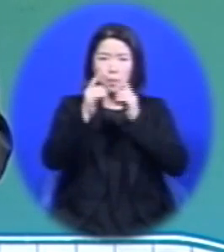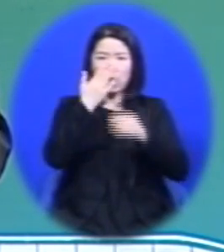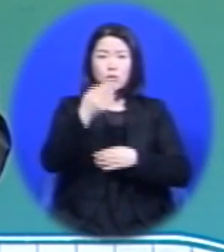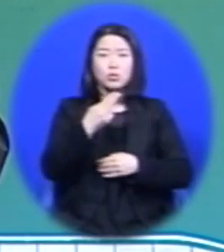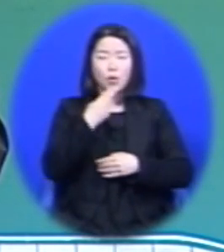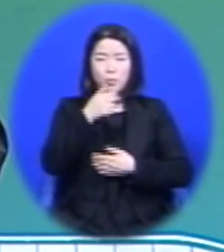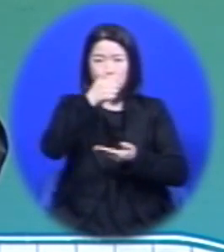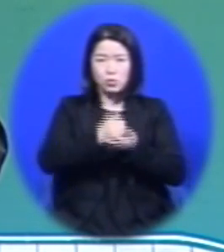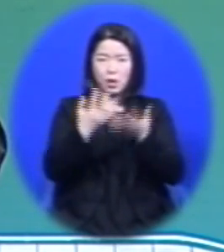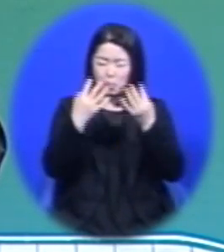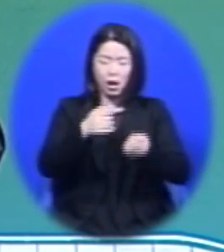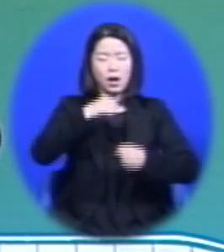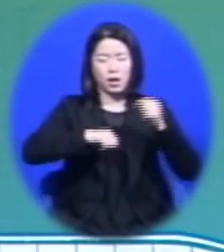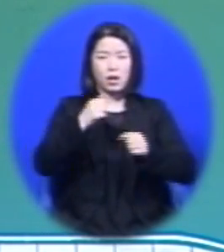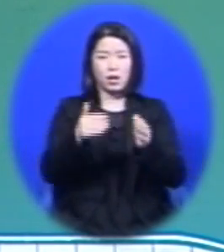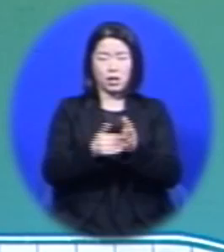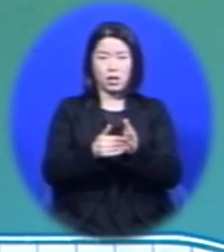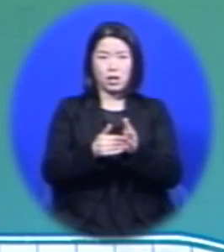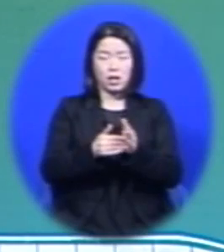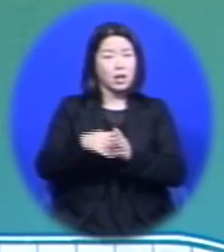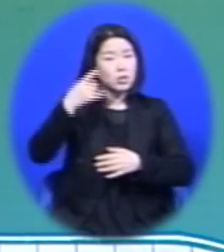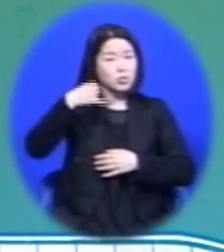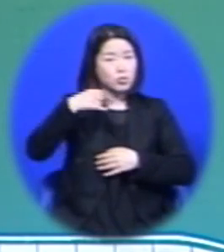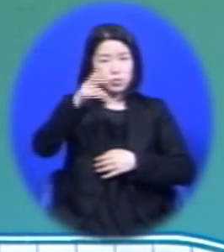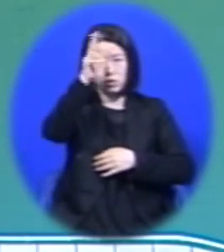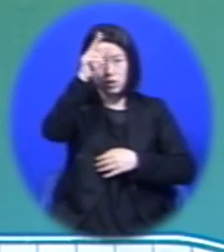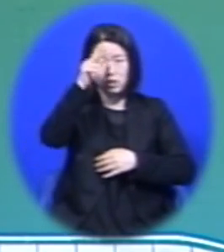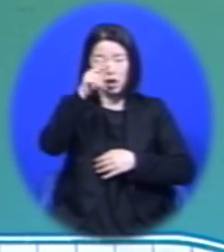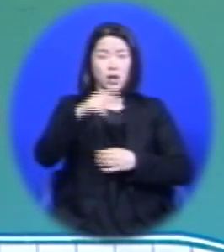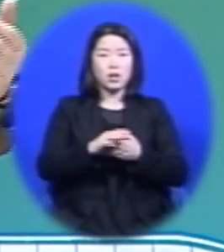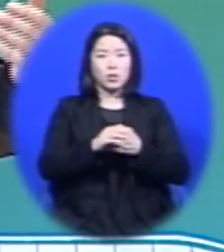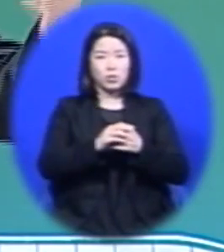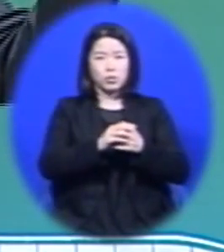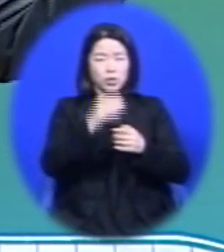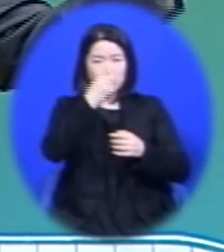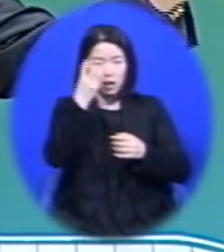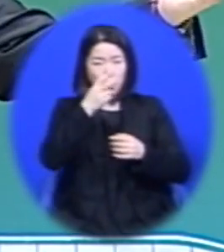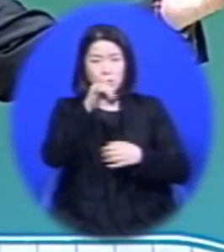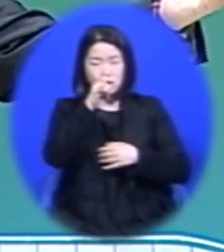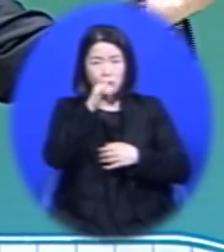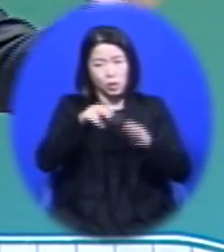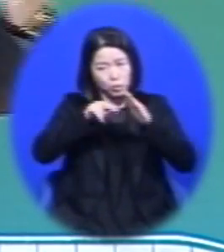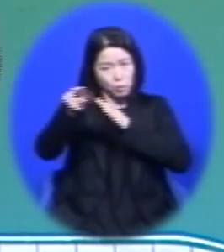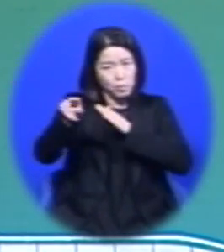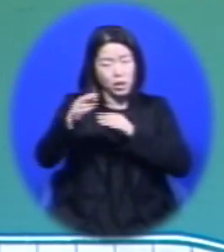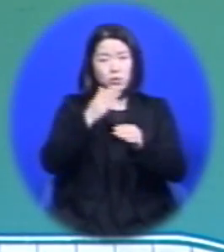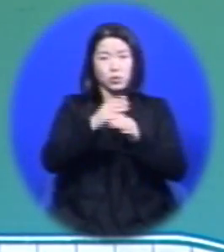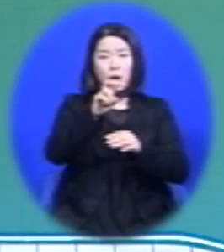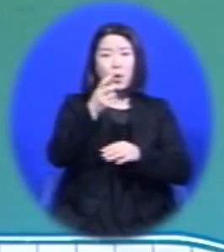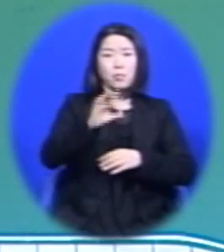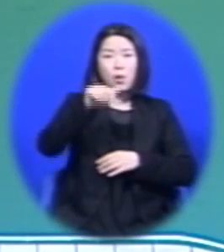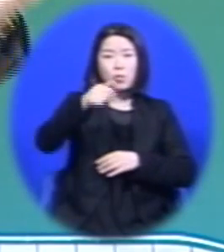죄를 짓습니다. 중국 공안에 수배가 됩니다. 도망을 가다가 몽골로 들어가서 거기서 또